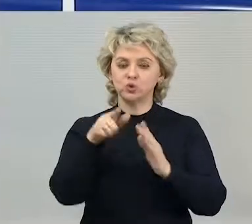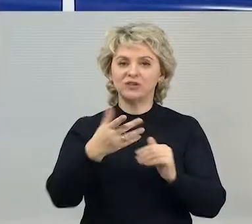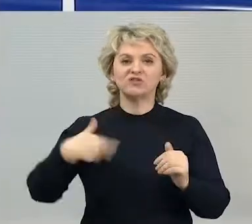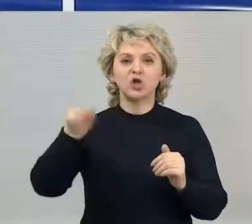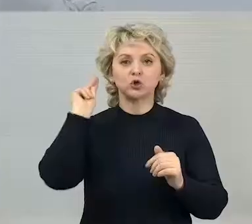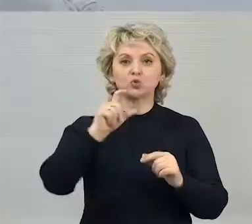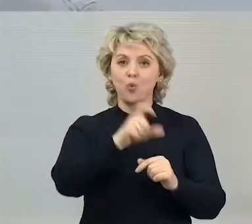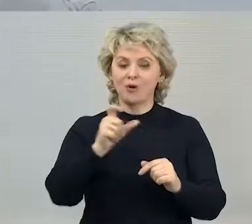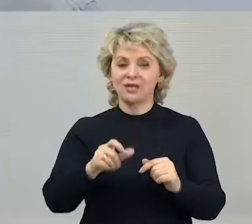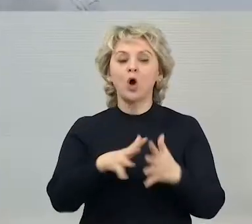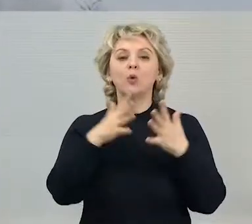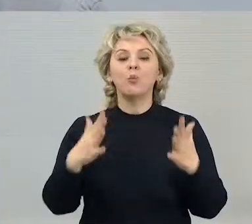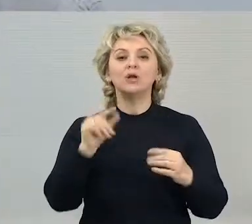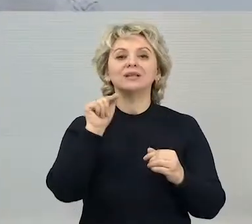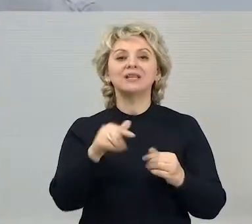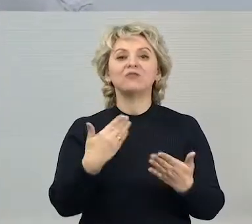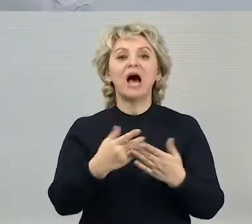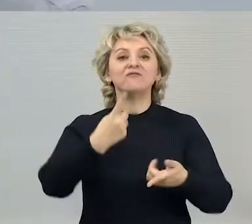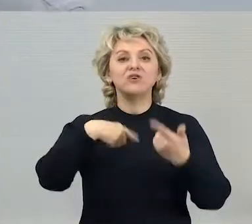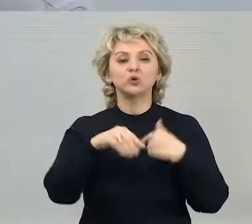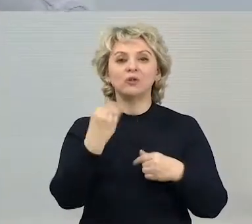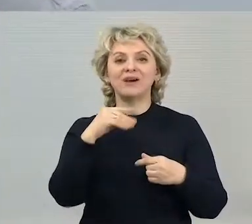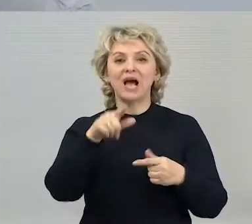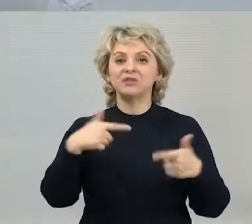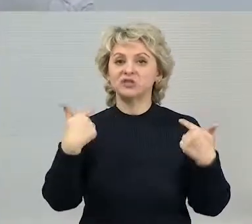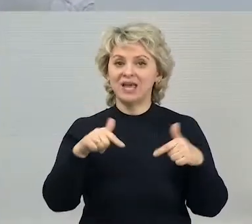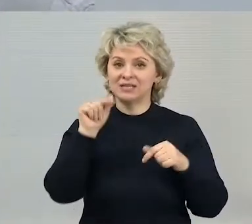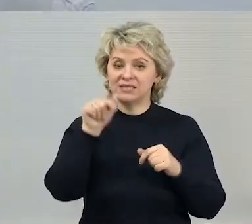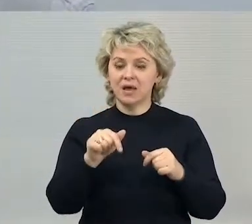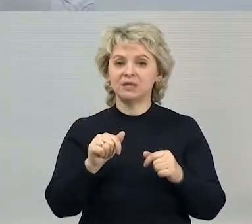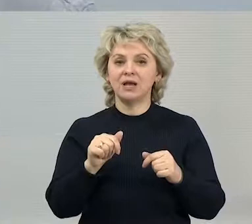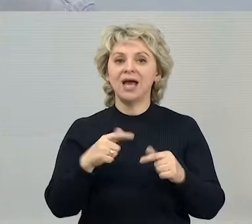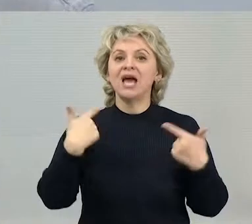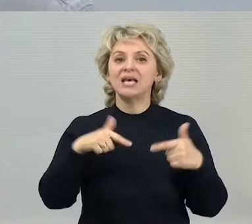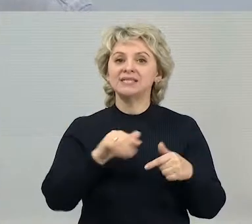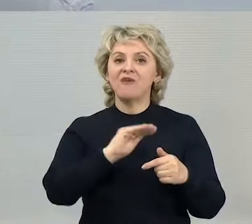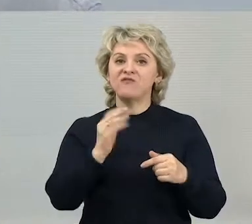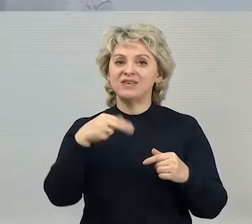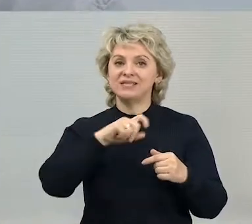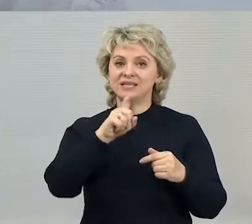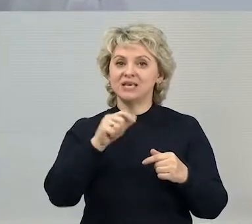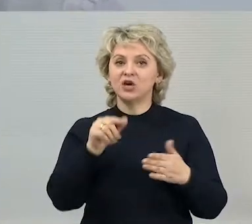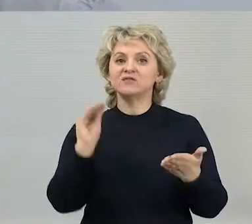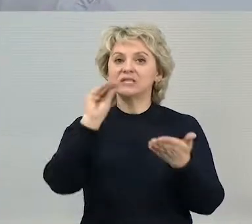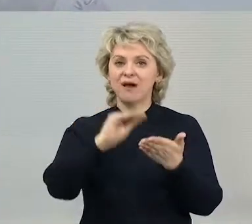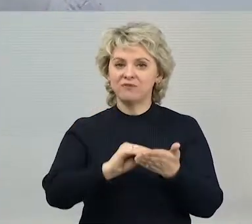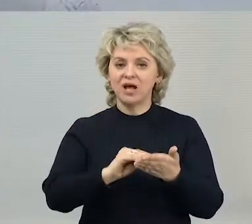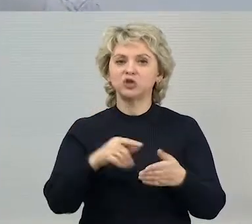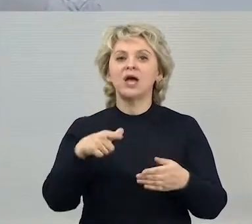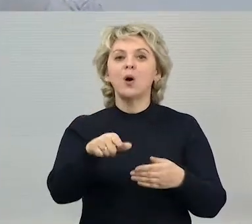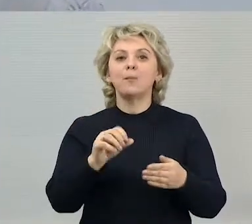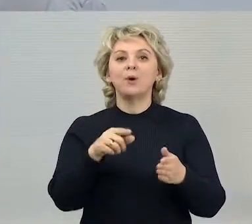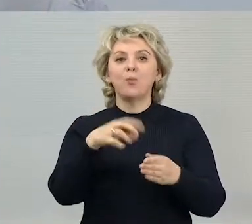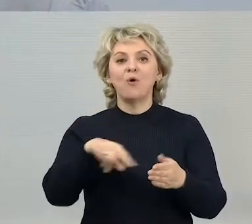всех школьников. И более того, она вернулась в качестве экзамена. В экзамен по физике ЕГЭ вставляют вопросы